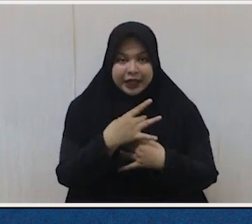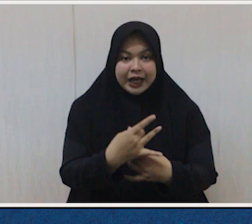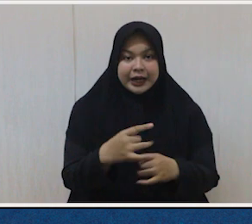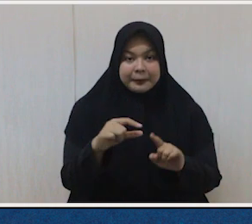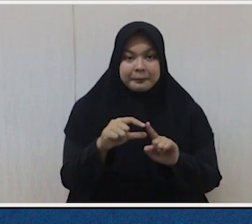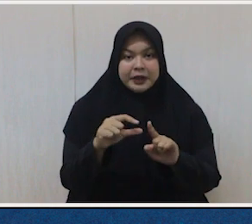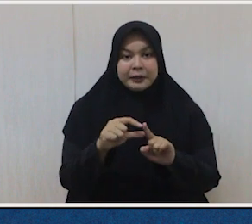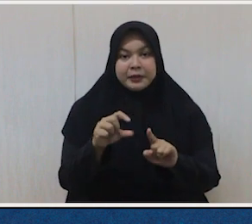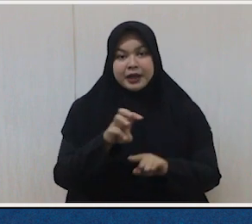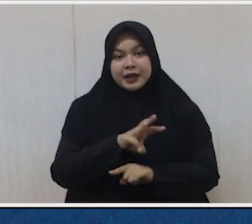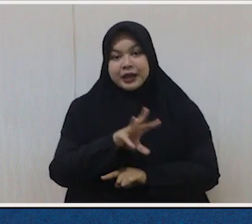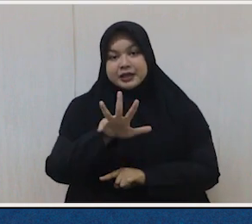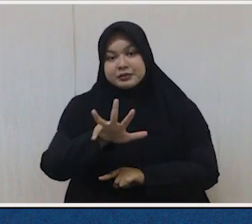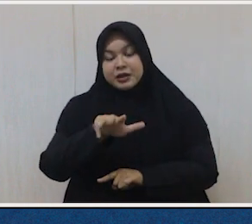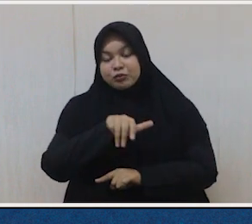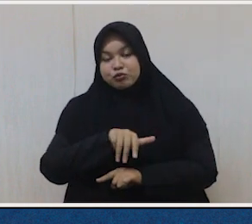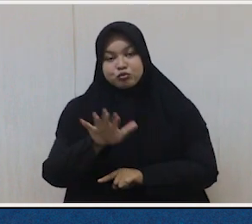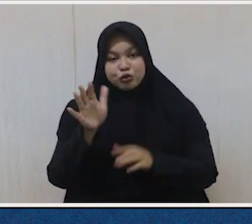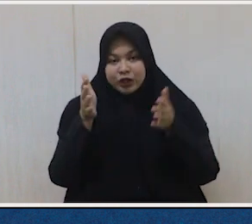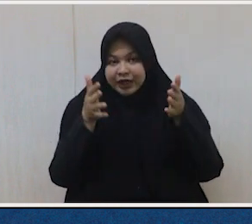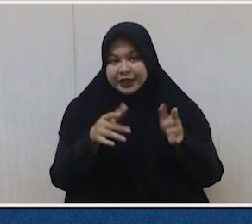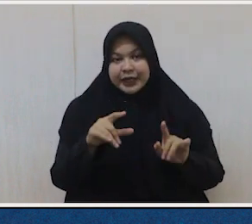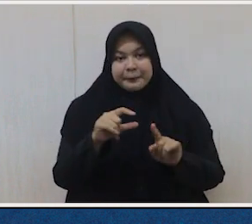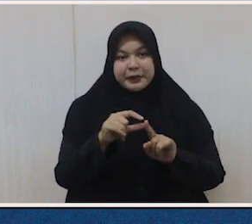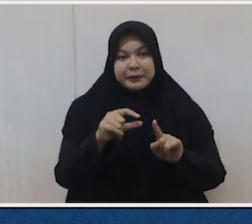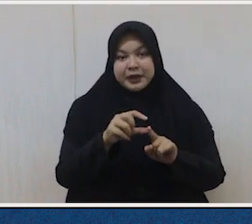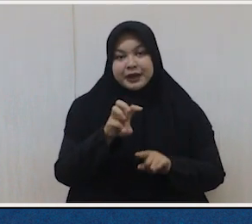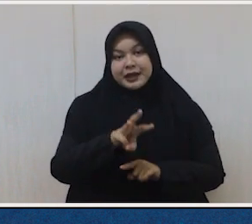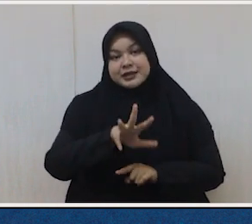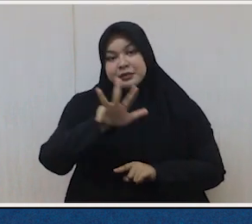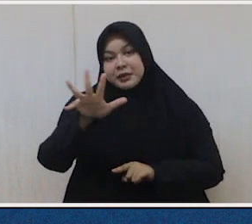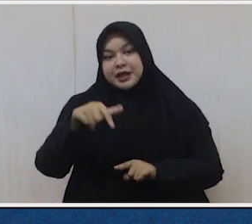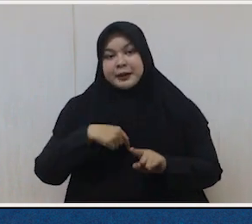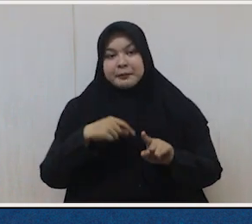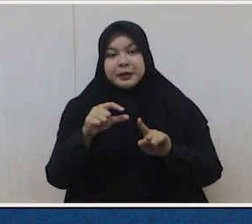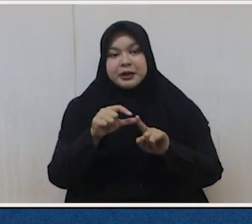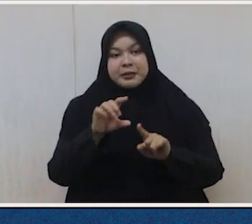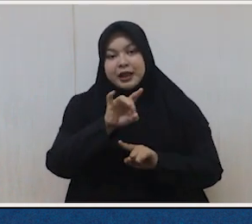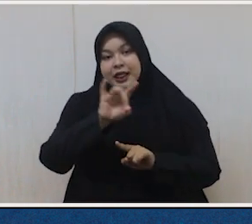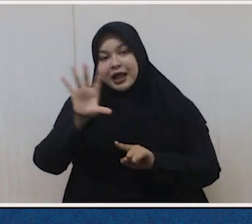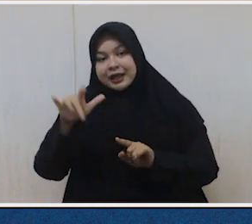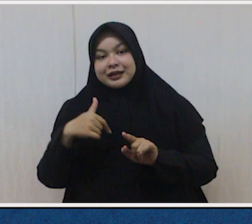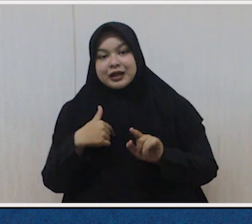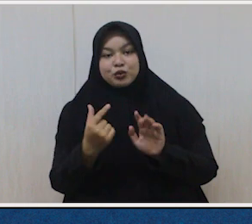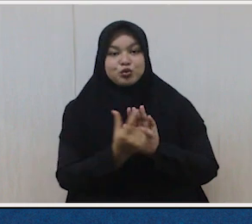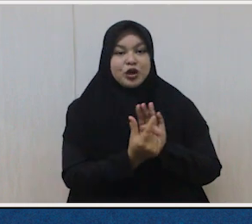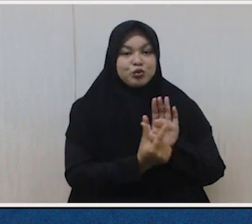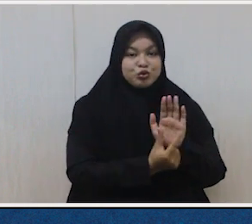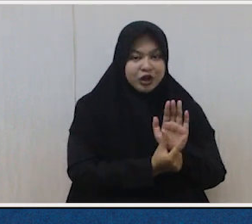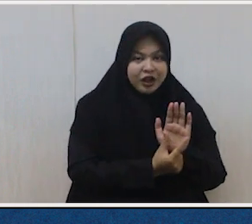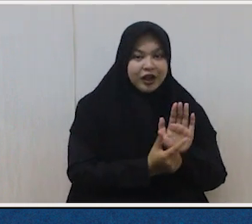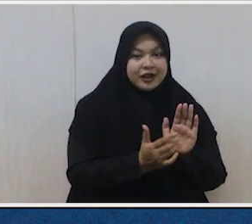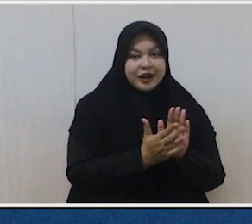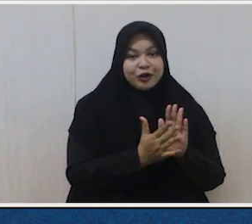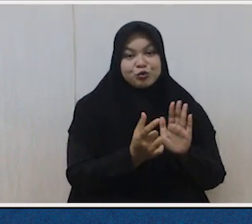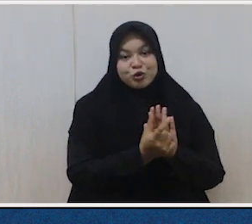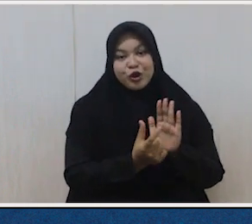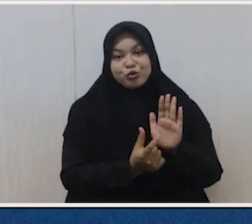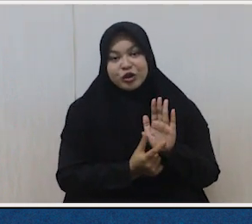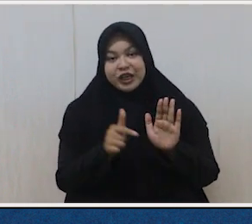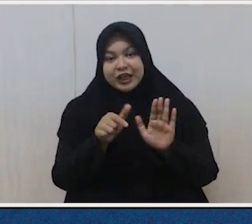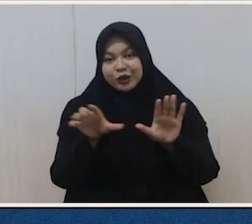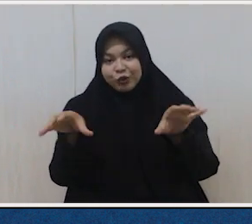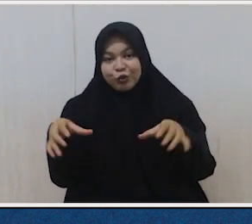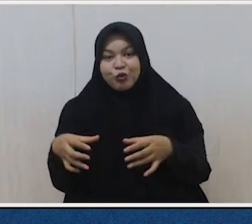menarik dari PP bukan hanya PP 39 tapi pppp yang lainnya dan undang-undang gitu ya itu adalah